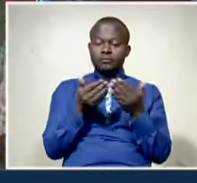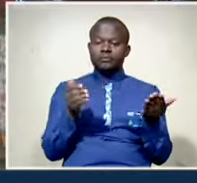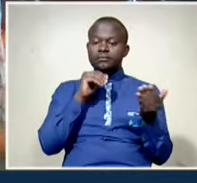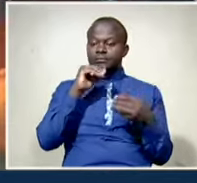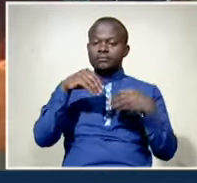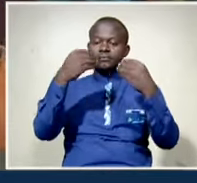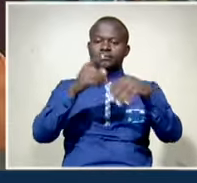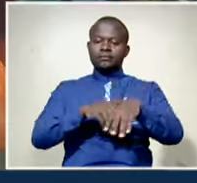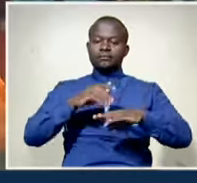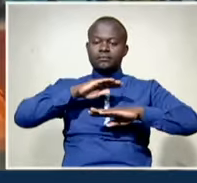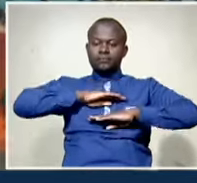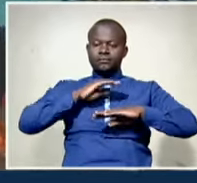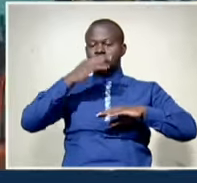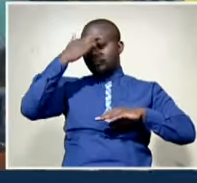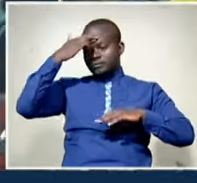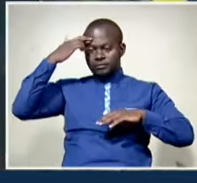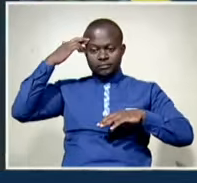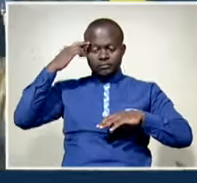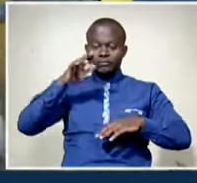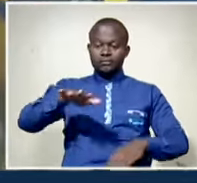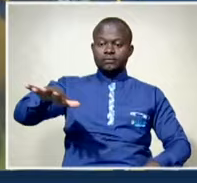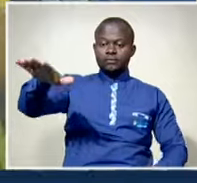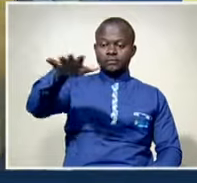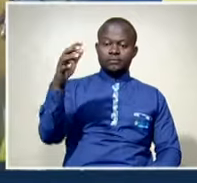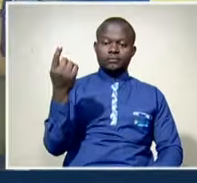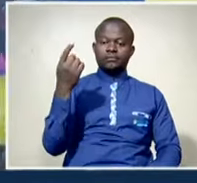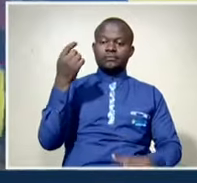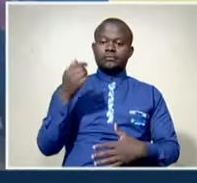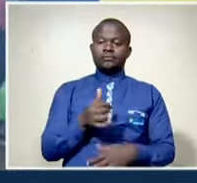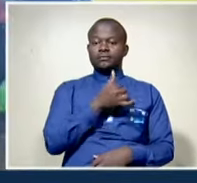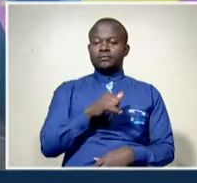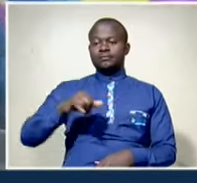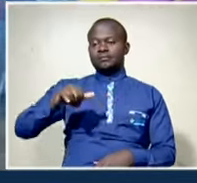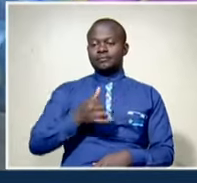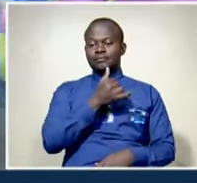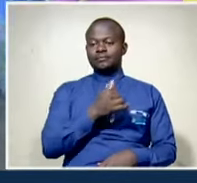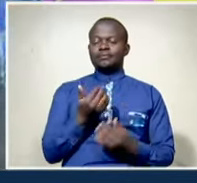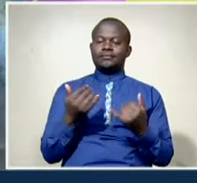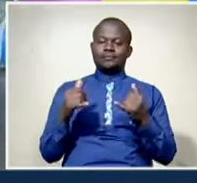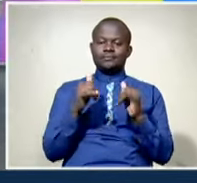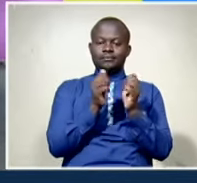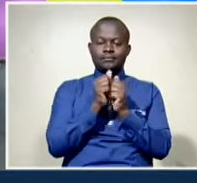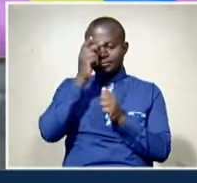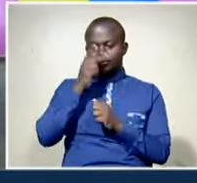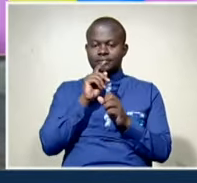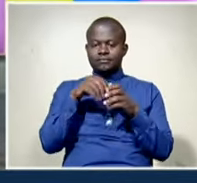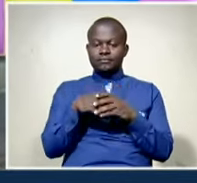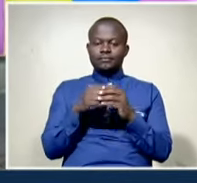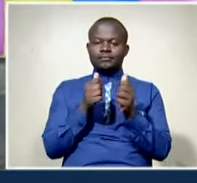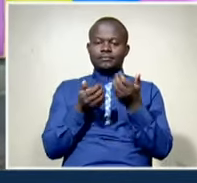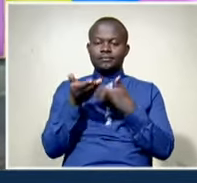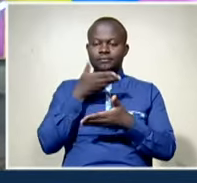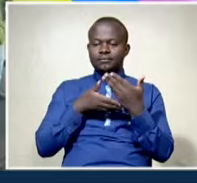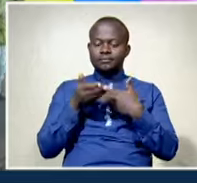bahawe umwanya uhagije iyo mpamvu naha mureba hari kimwe mu byicungo by'abana kandi bimeze neza cyane hano ndi kumwe n'umubyeyi wasohokanye abana we